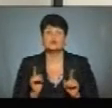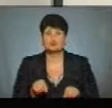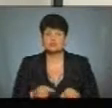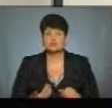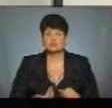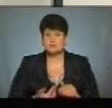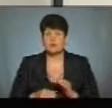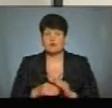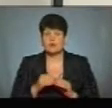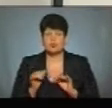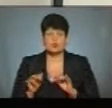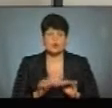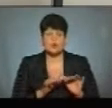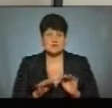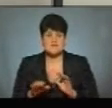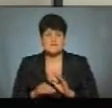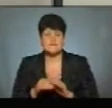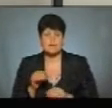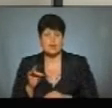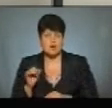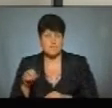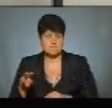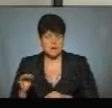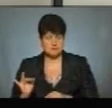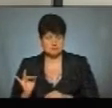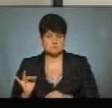Тому, відповідно, живемо виборчим процесом, виборами.